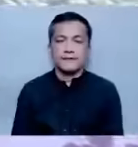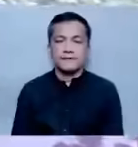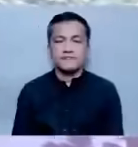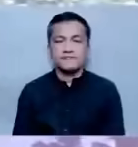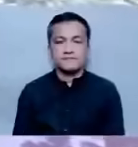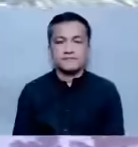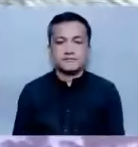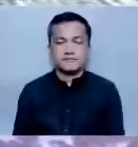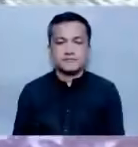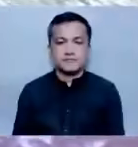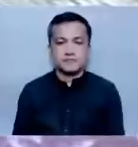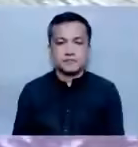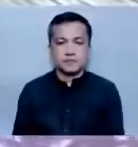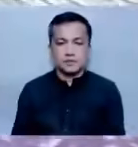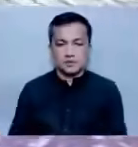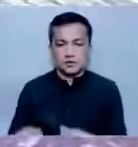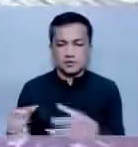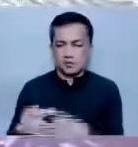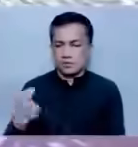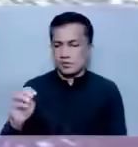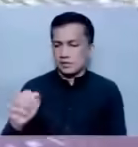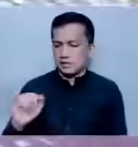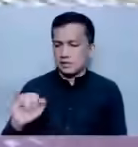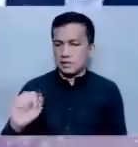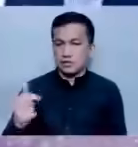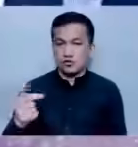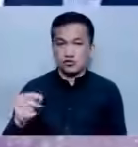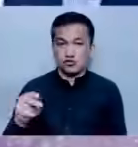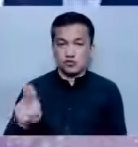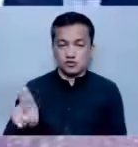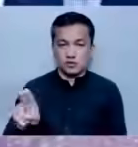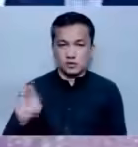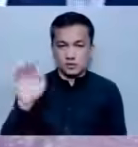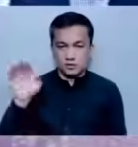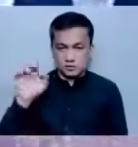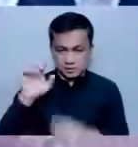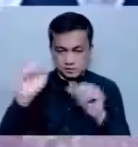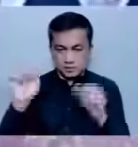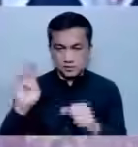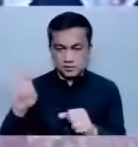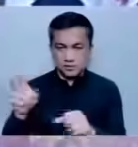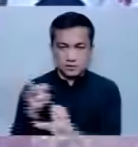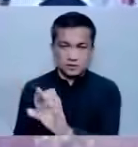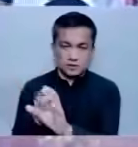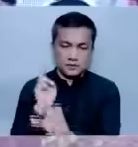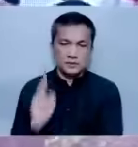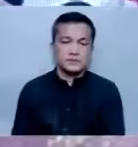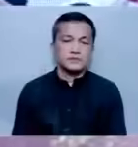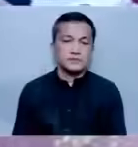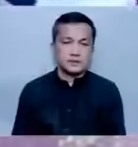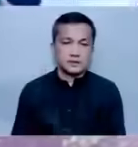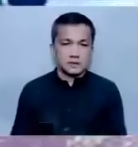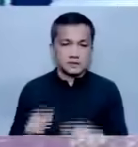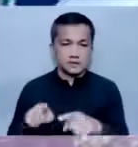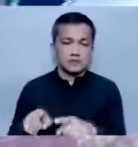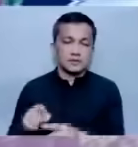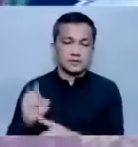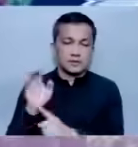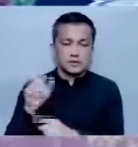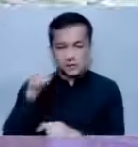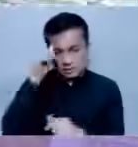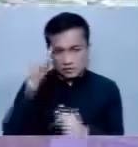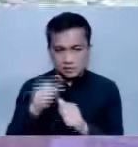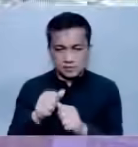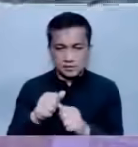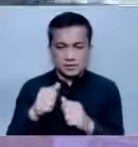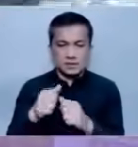Pinanawagan ang grupong maisug kay Pangulong Bongbong Marcos na magbitiw na siya sa pwesto. Kasabay ito ng paggunita sa anibersaryo ng batas